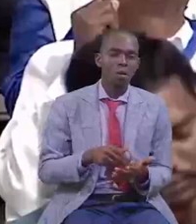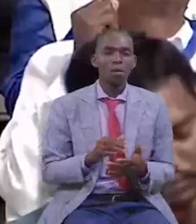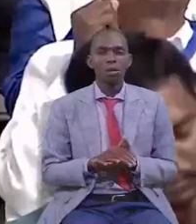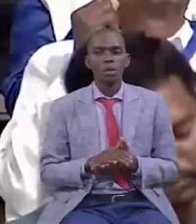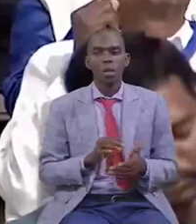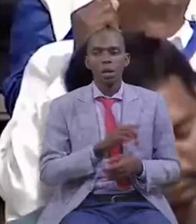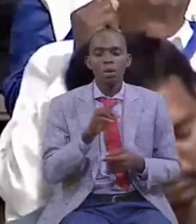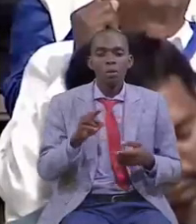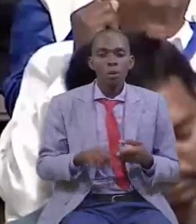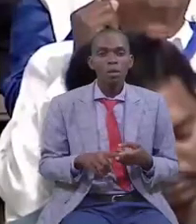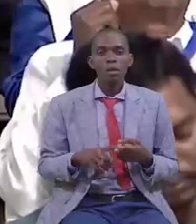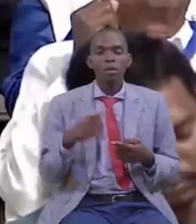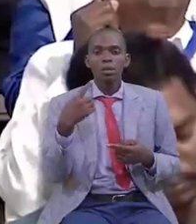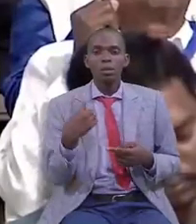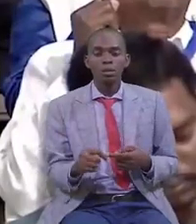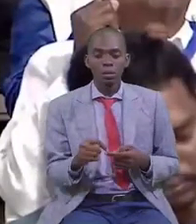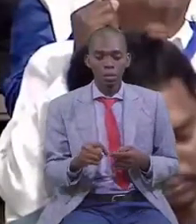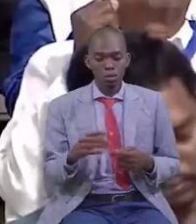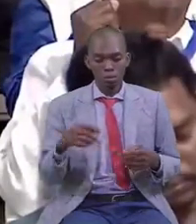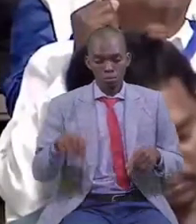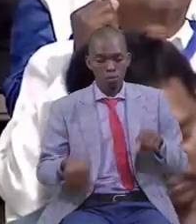Et quand l'autre a grimpé sur l'autre,